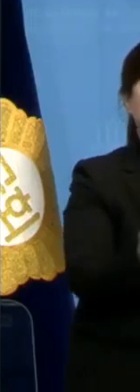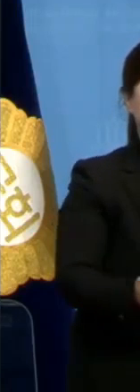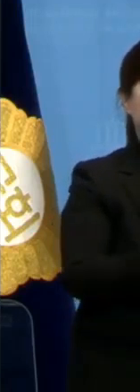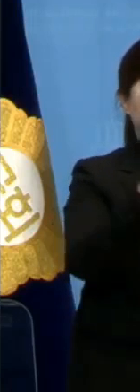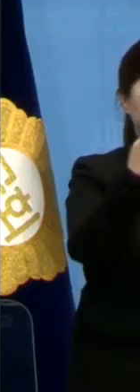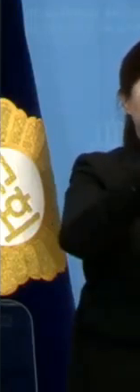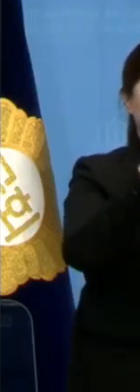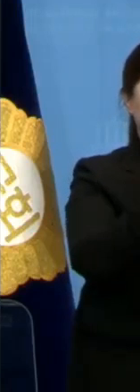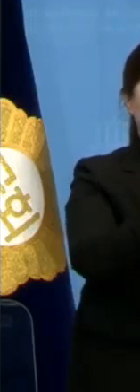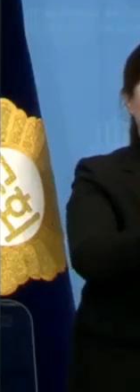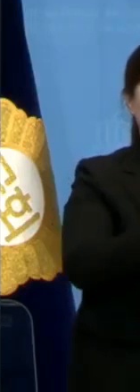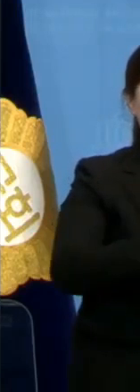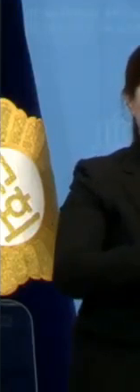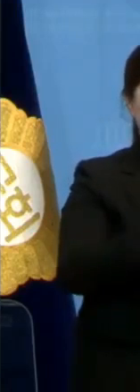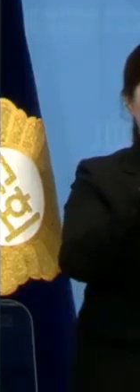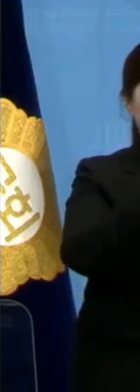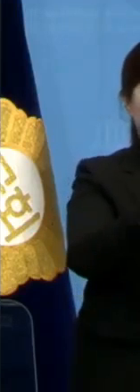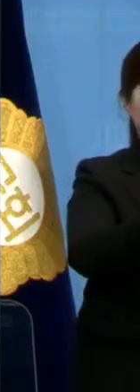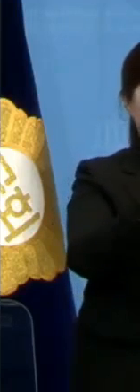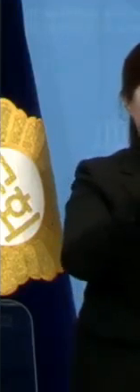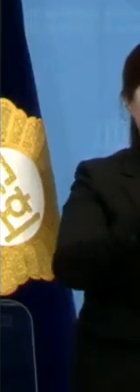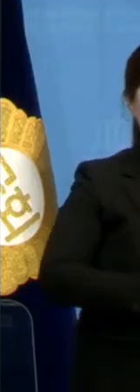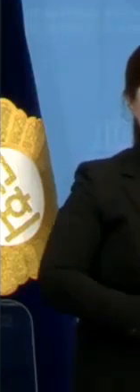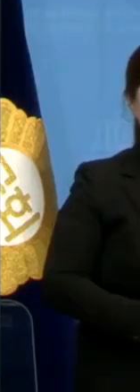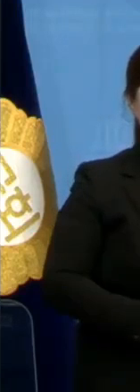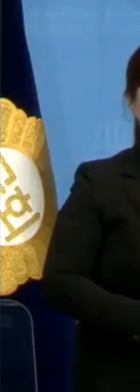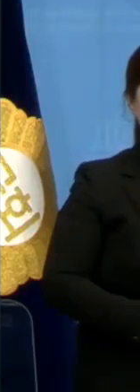보상해주는 상품을 도입할 계획입니다.